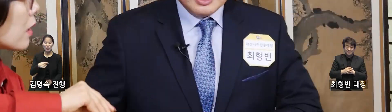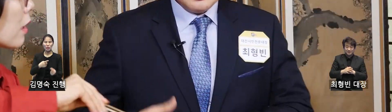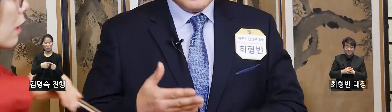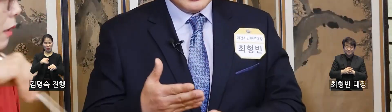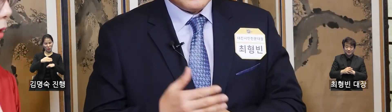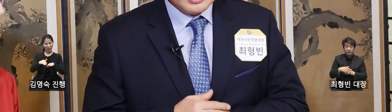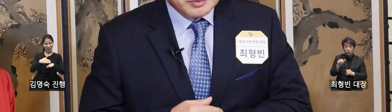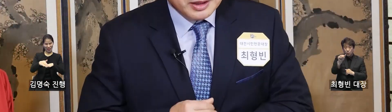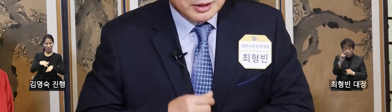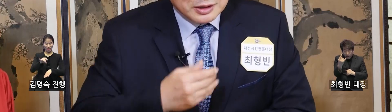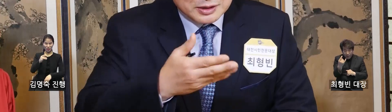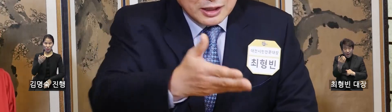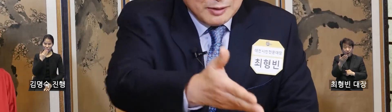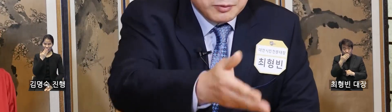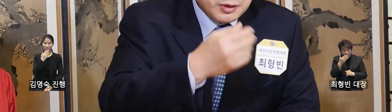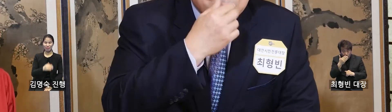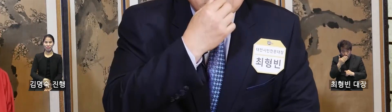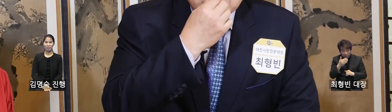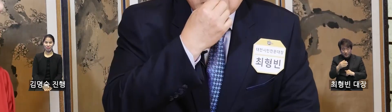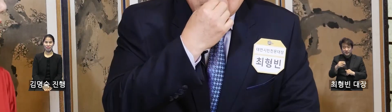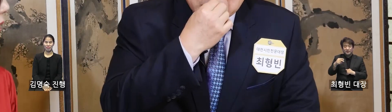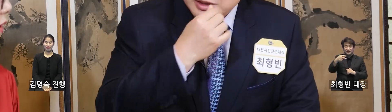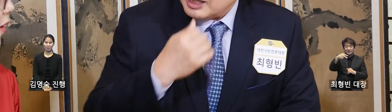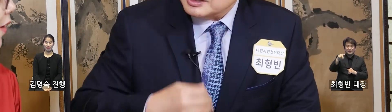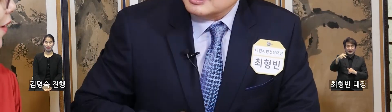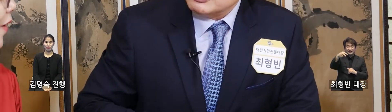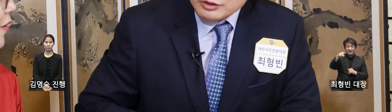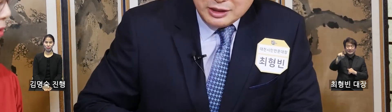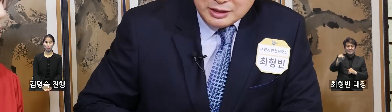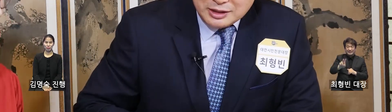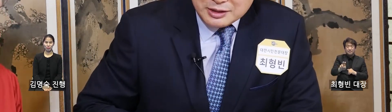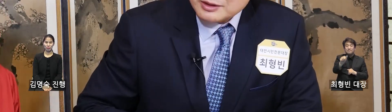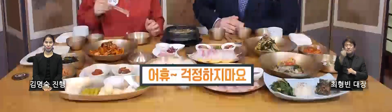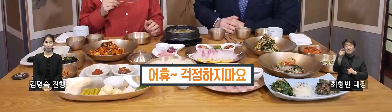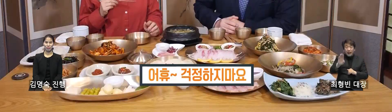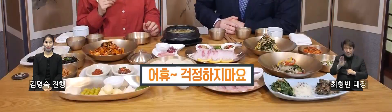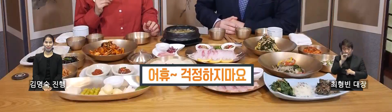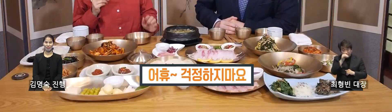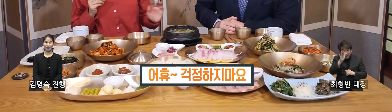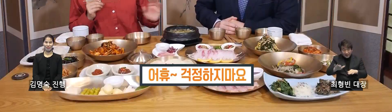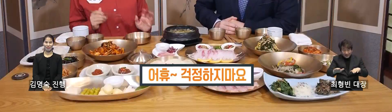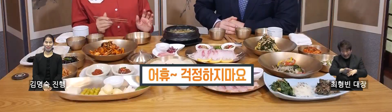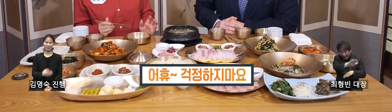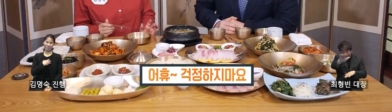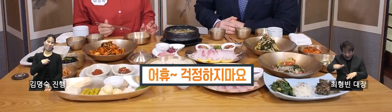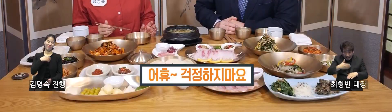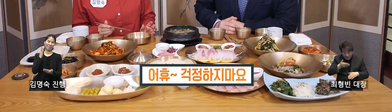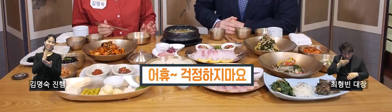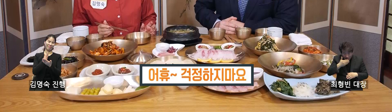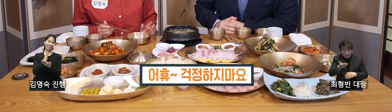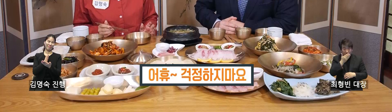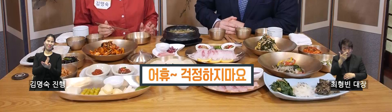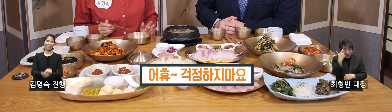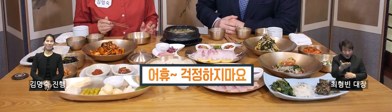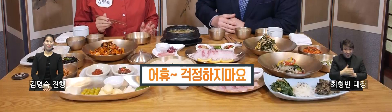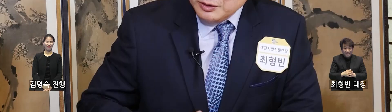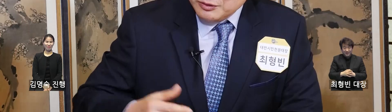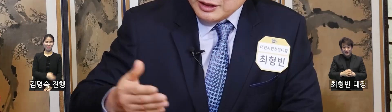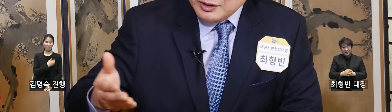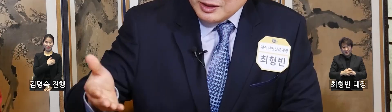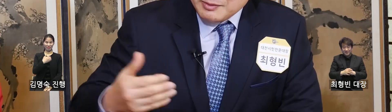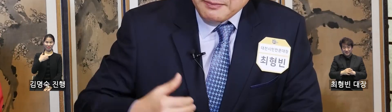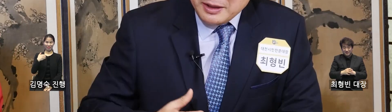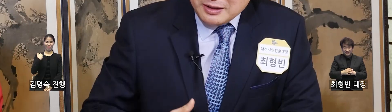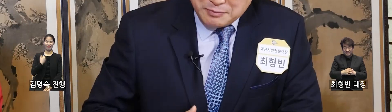회 한점 g15 다음에 상압 또 있 거에요 이거 다 드실수 있게 슬 갈 걱정 안하셔도 돼요 예 그래도